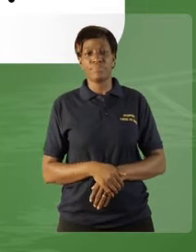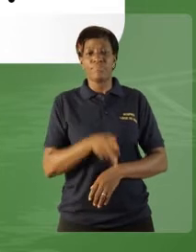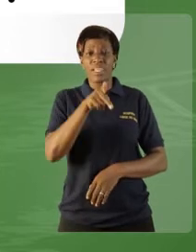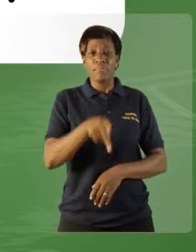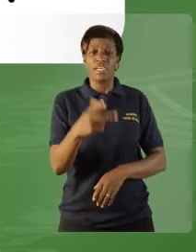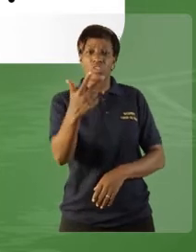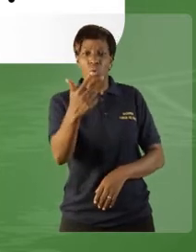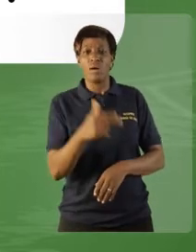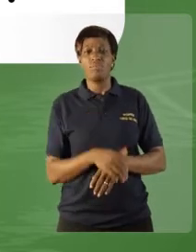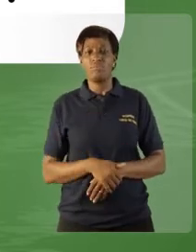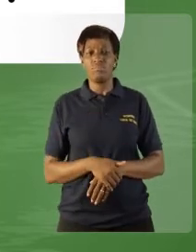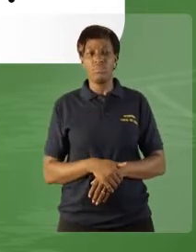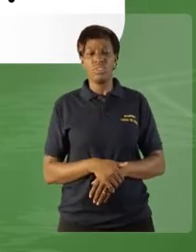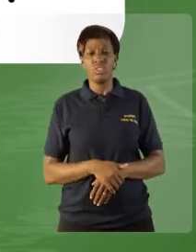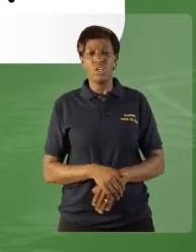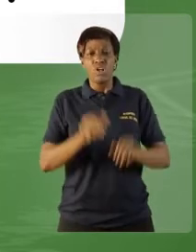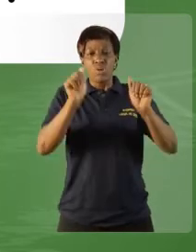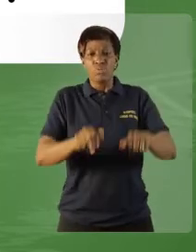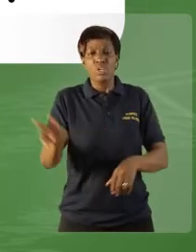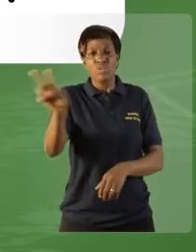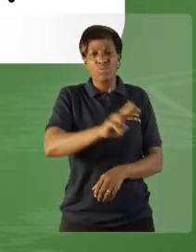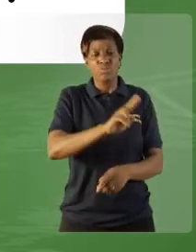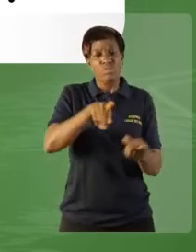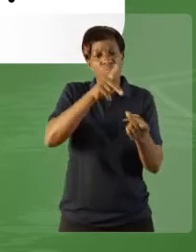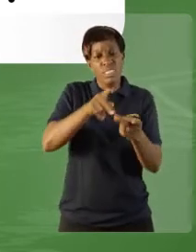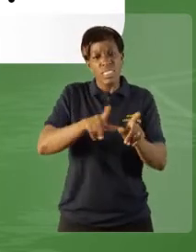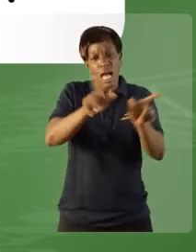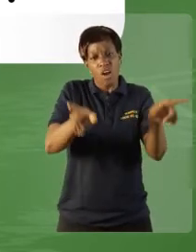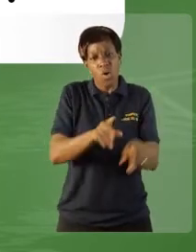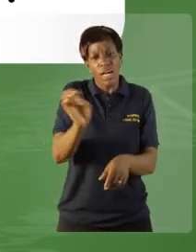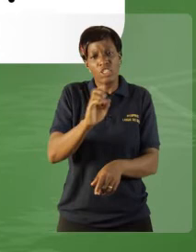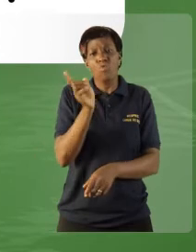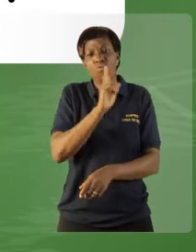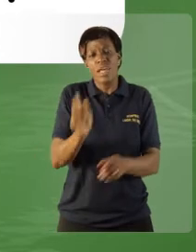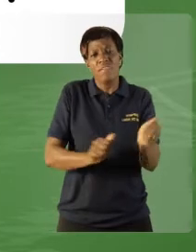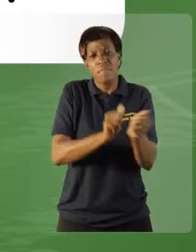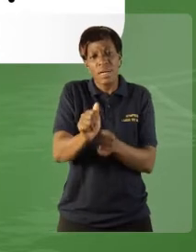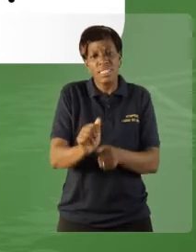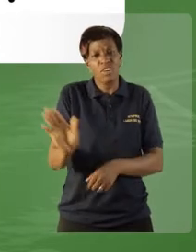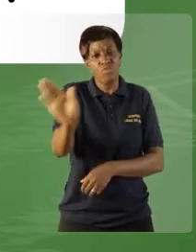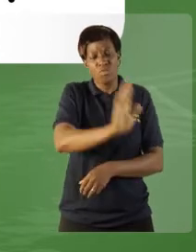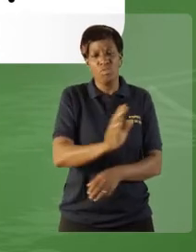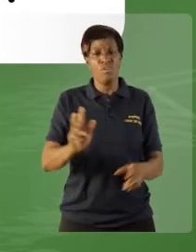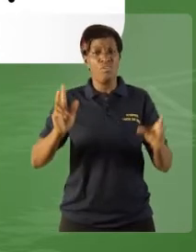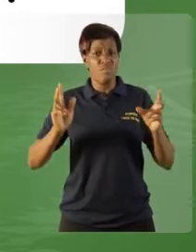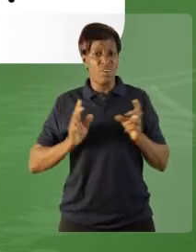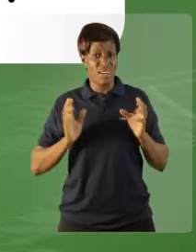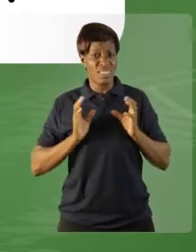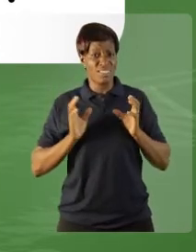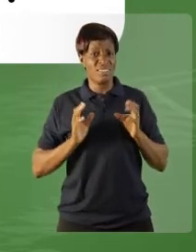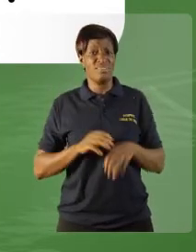P3. Pourriez-vous préciser la localité où vous avez passé vos vacances?